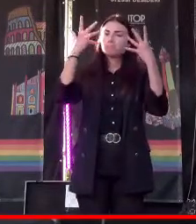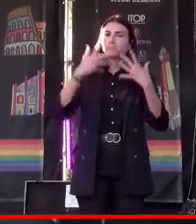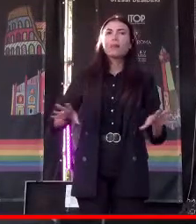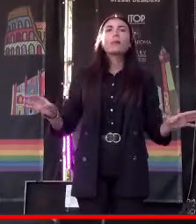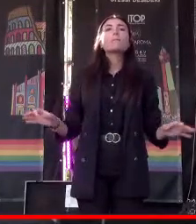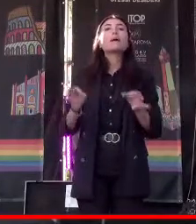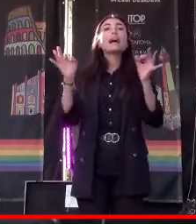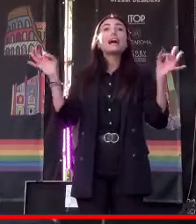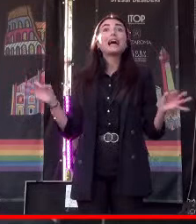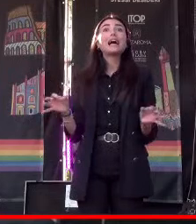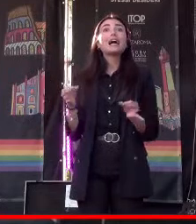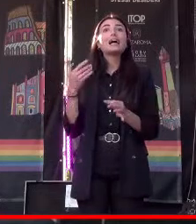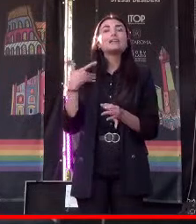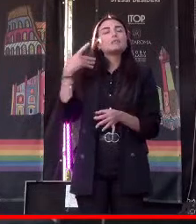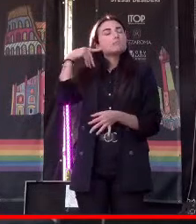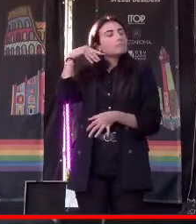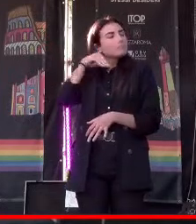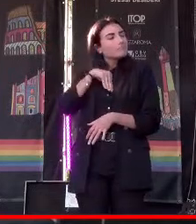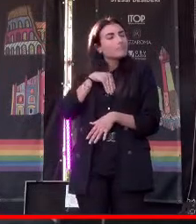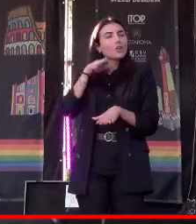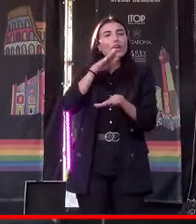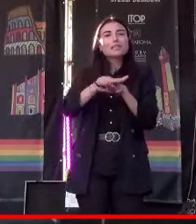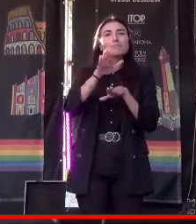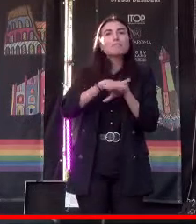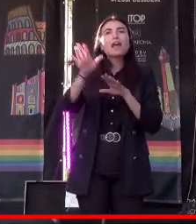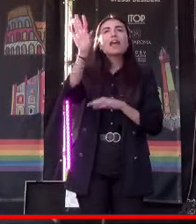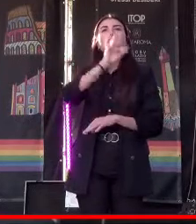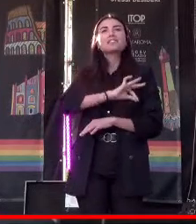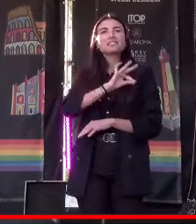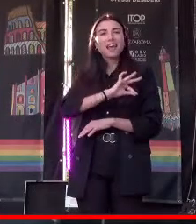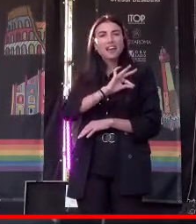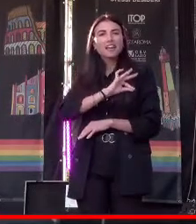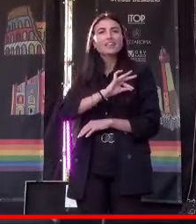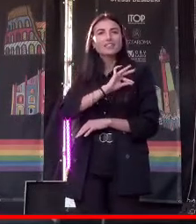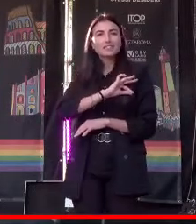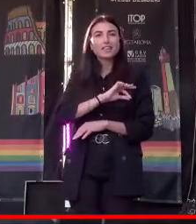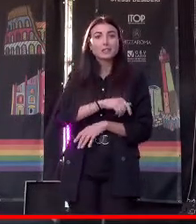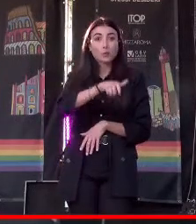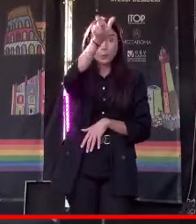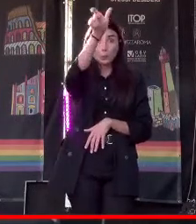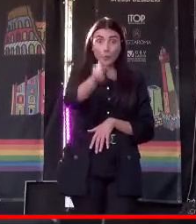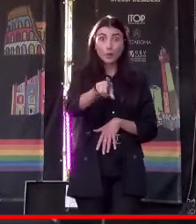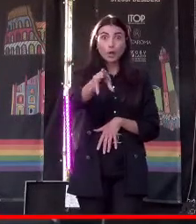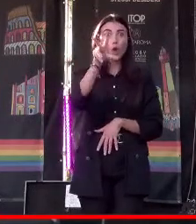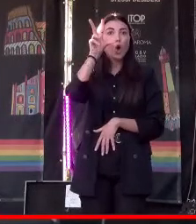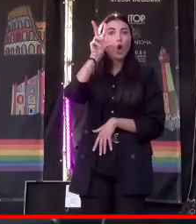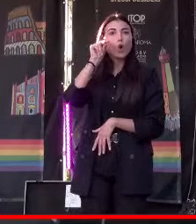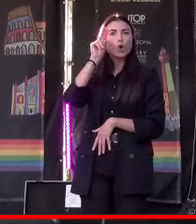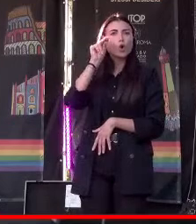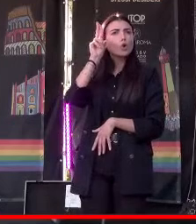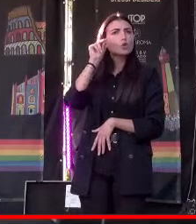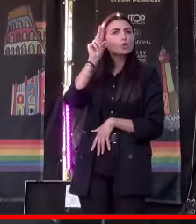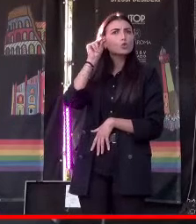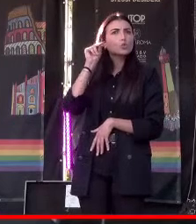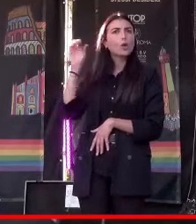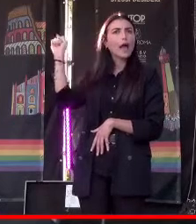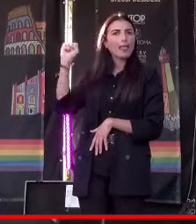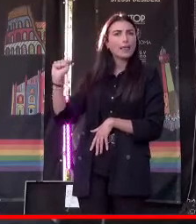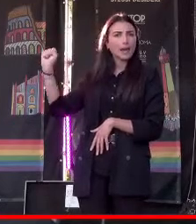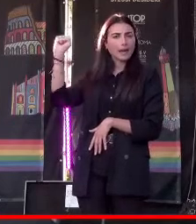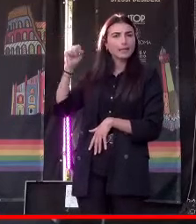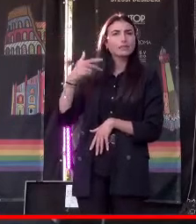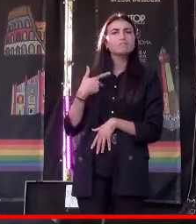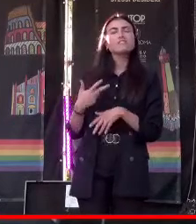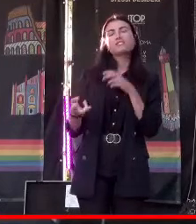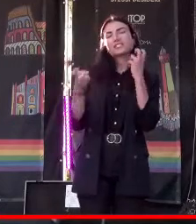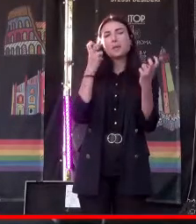vissuto personalmente anche un'esperienza interessante con questa persona che ho conosciuto, Ada Nardin, che è stata anche molto